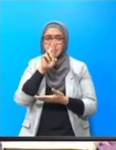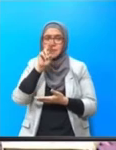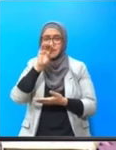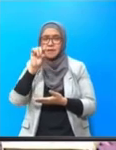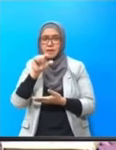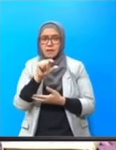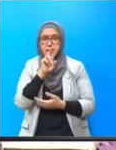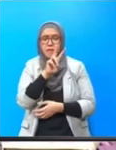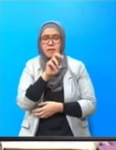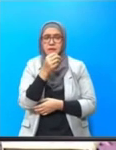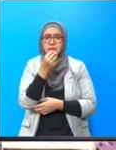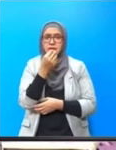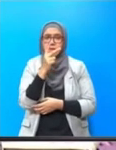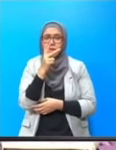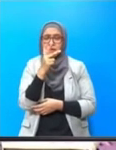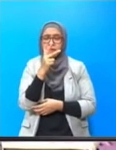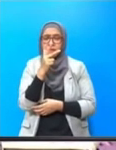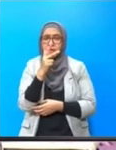2017